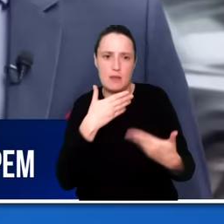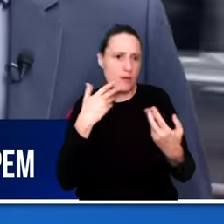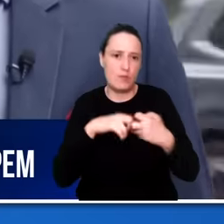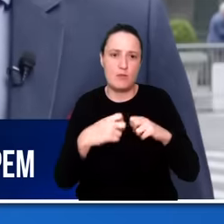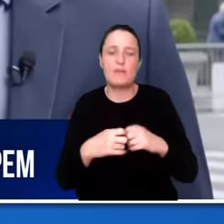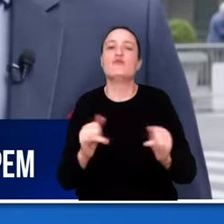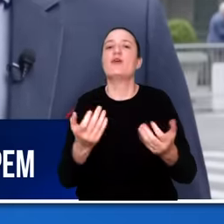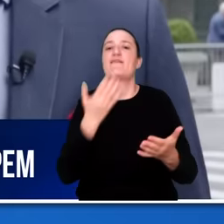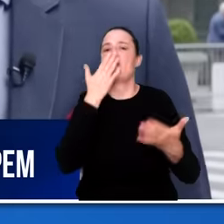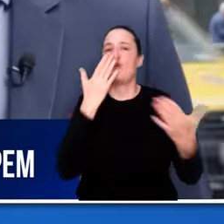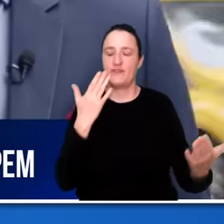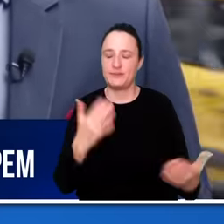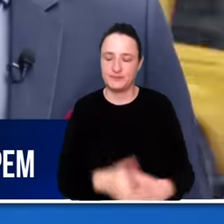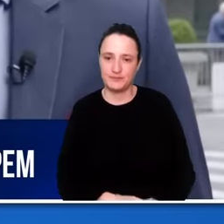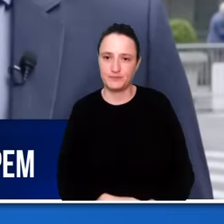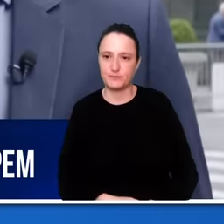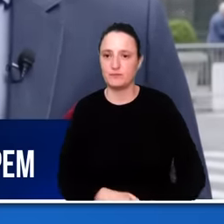takim razie wygląda?